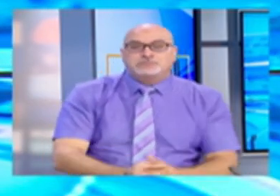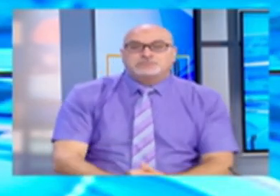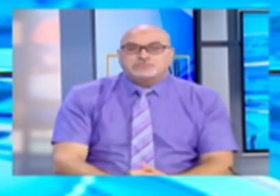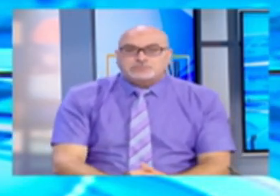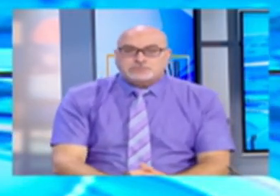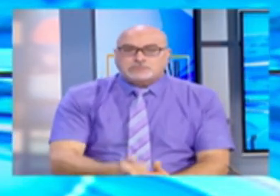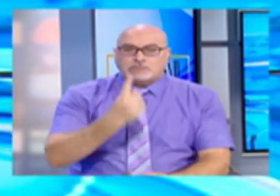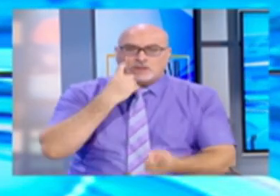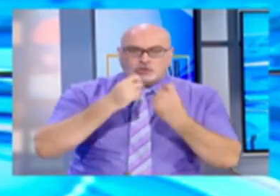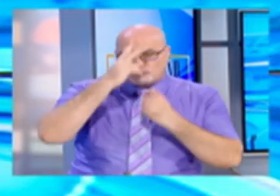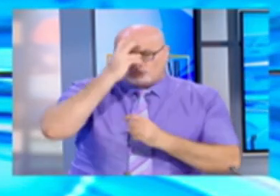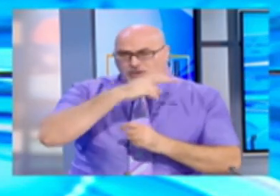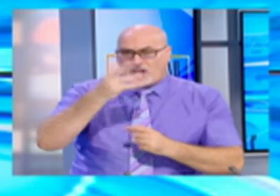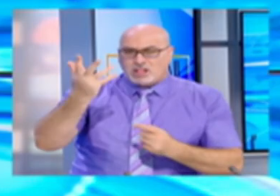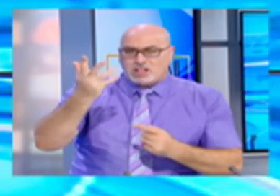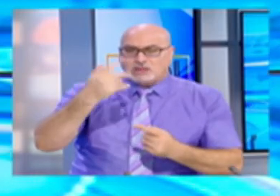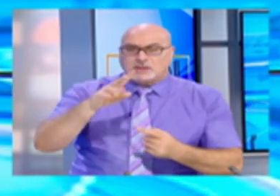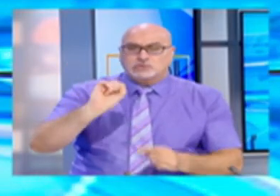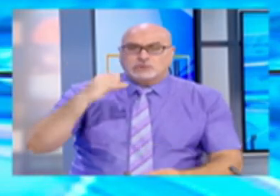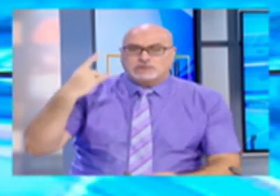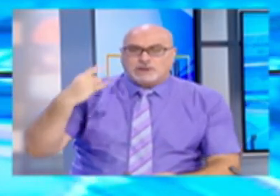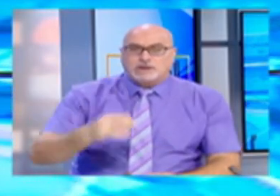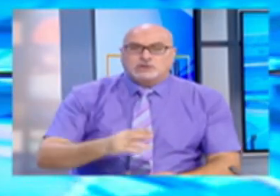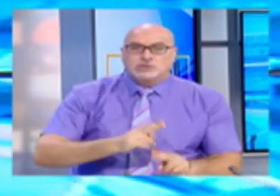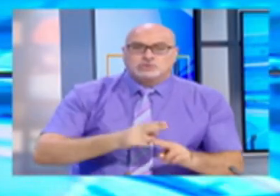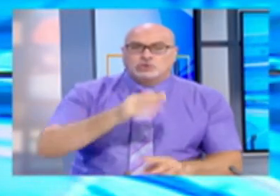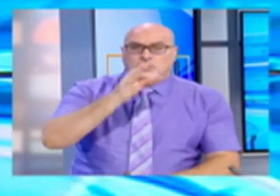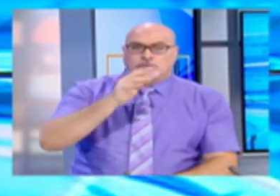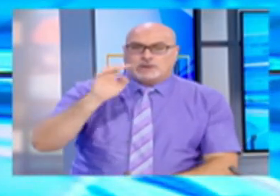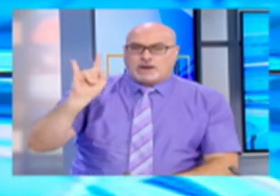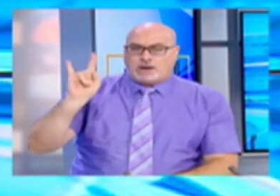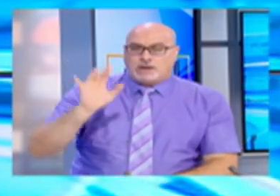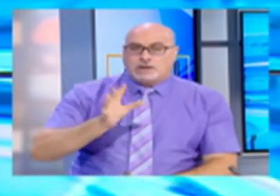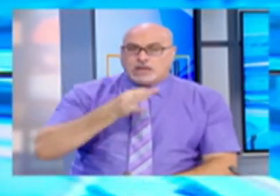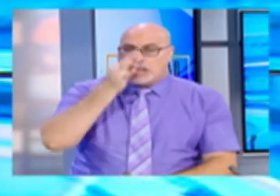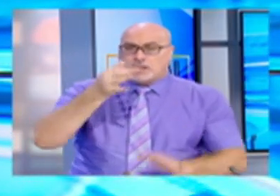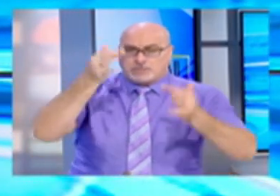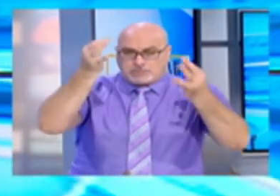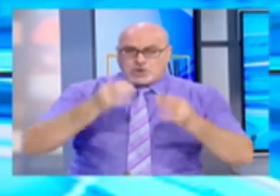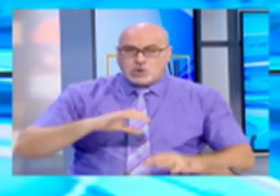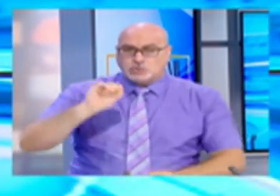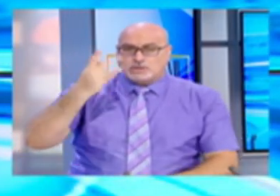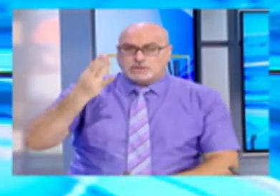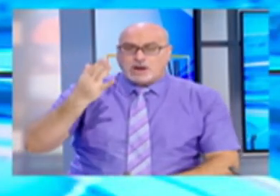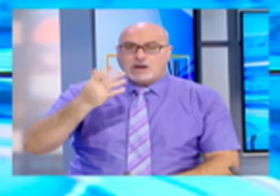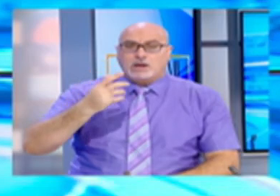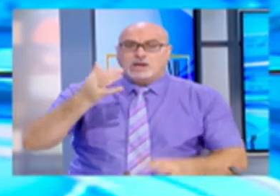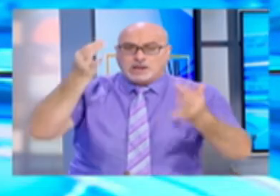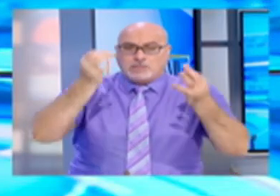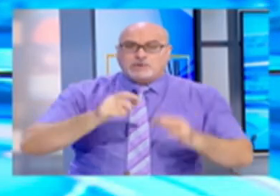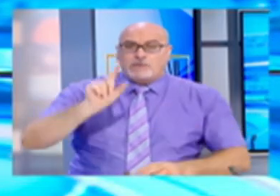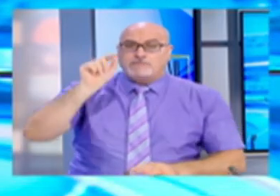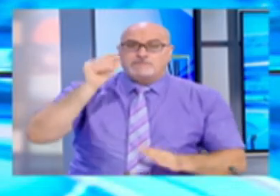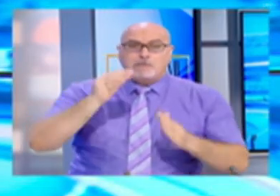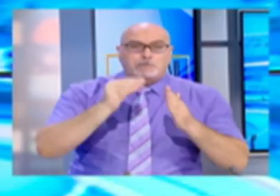أكد الرئيس والمدير العام لمجمع سوناطراك توفيق حكار أن حصيلة الشركة تجاوزت